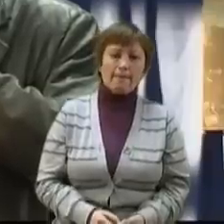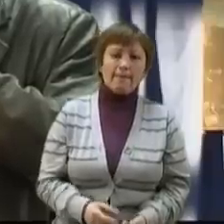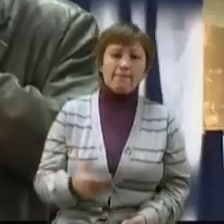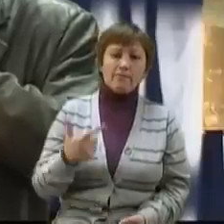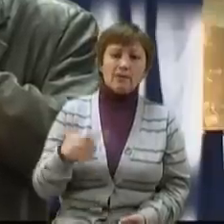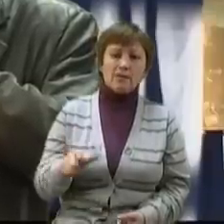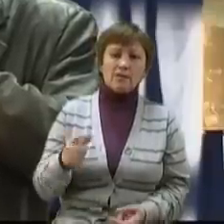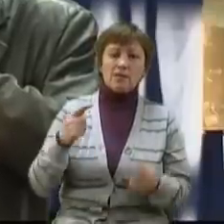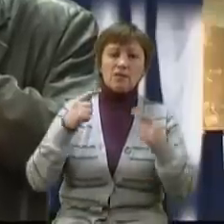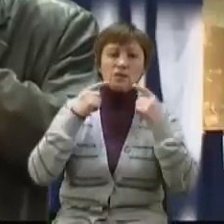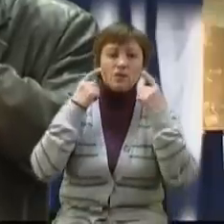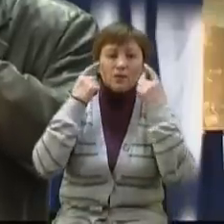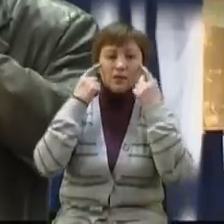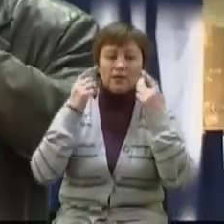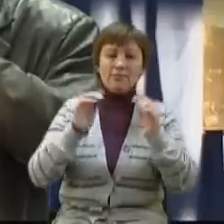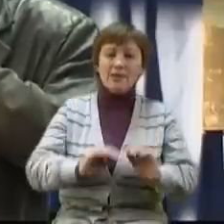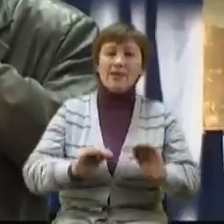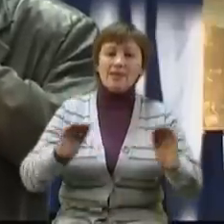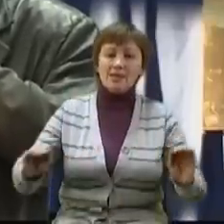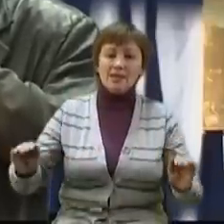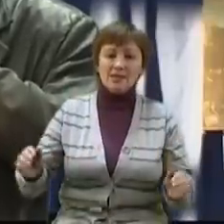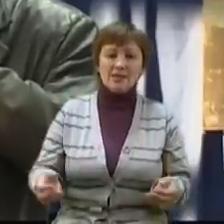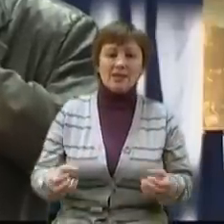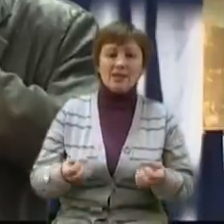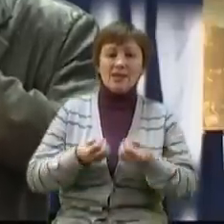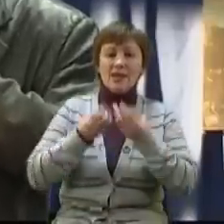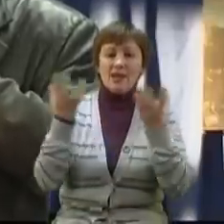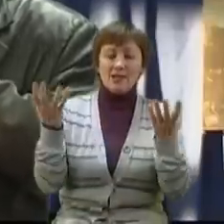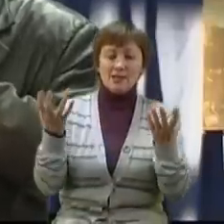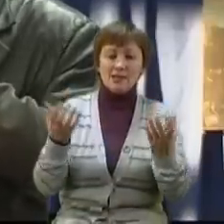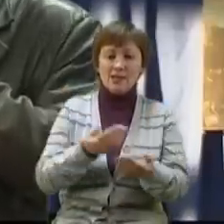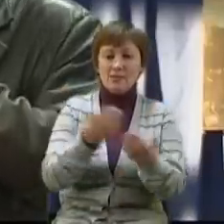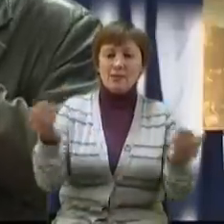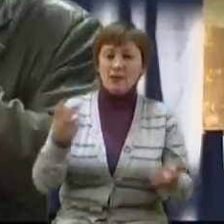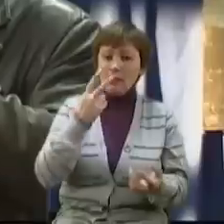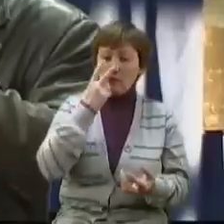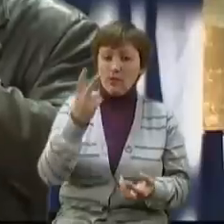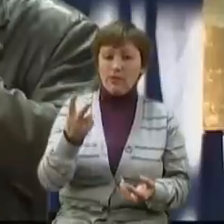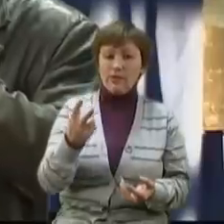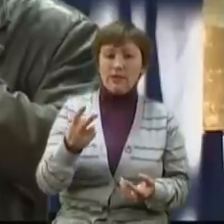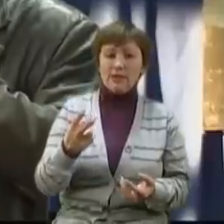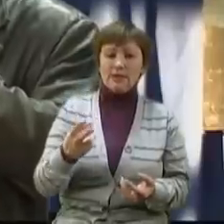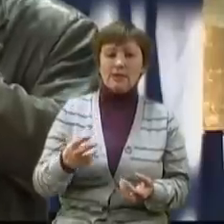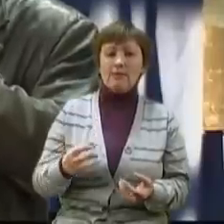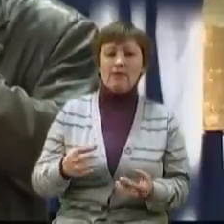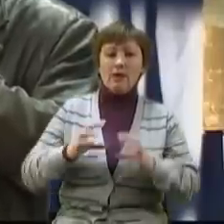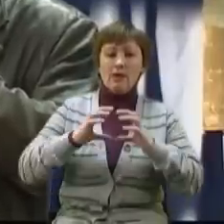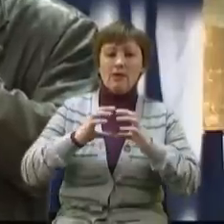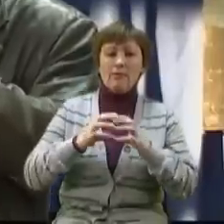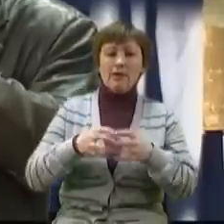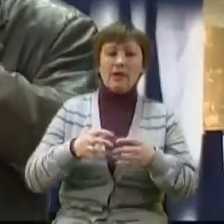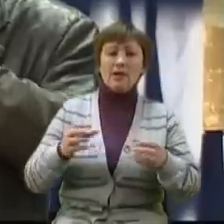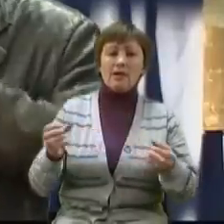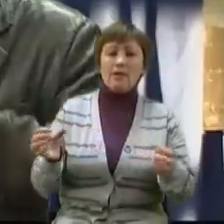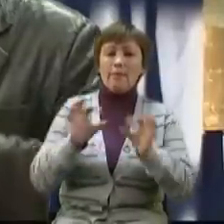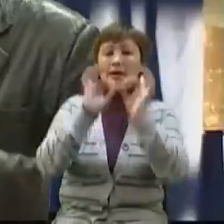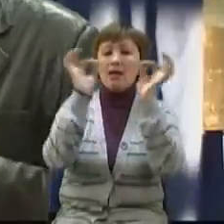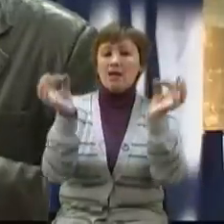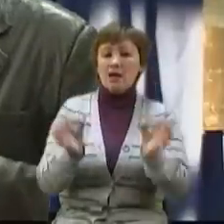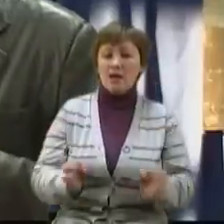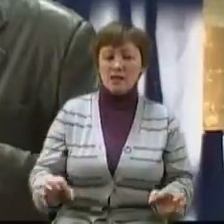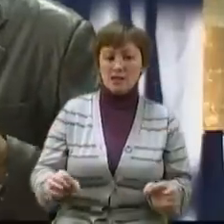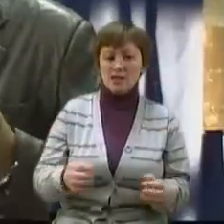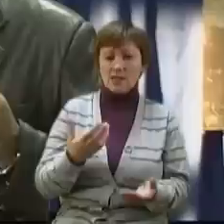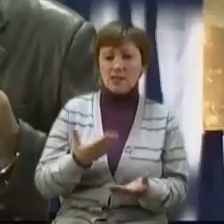Где с улыбкой детской ясной мы увидим мир прекрасный, вот